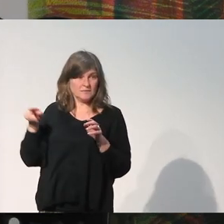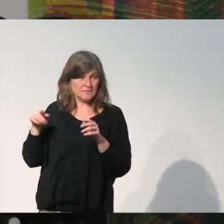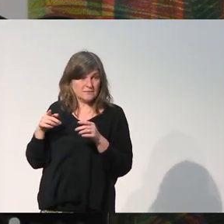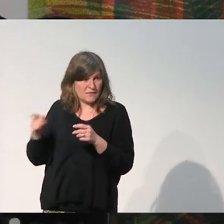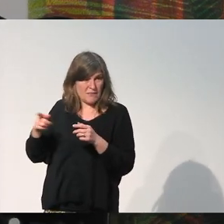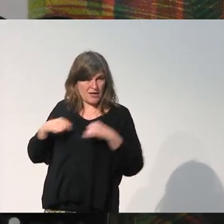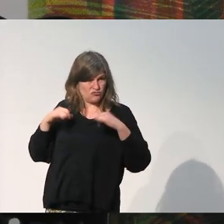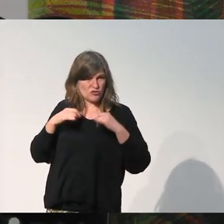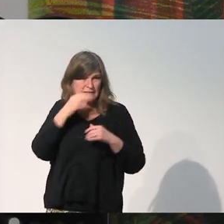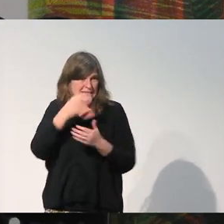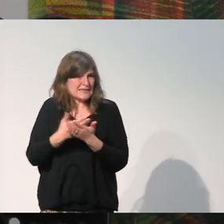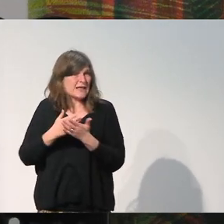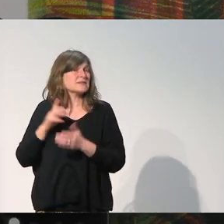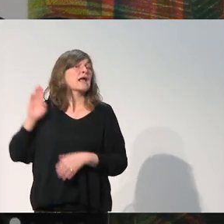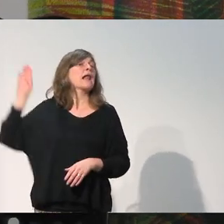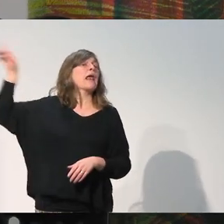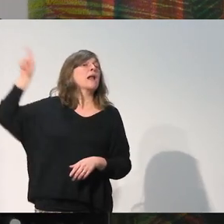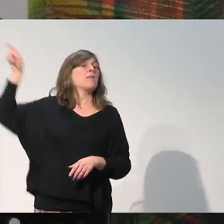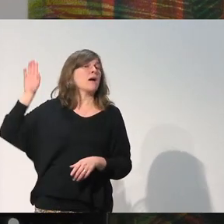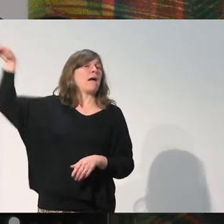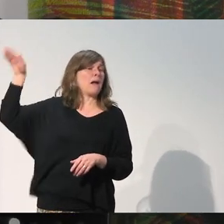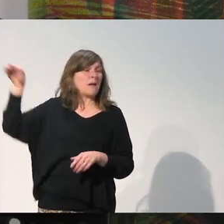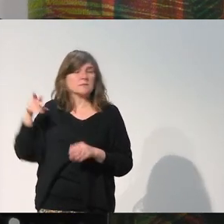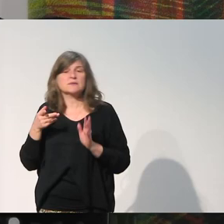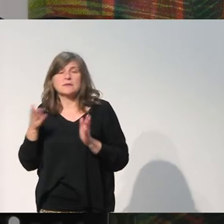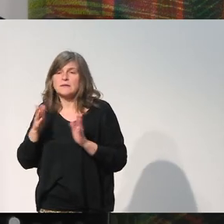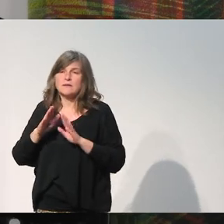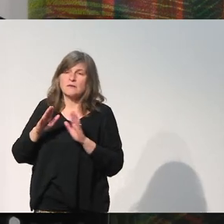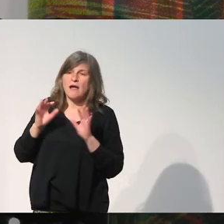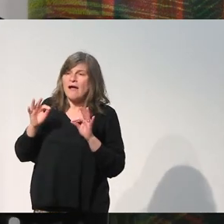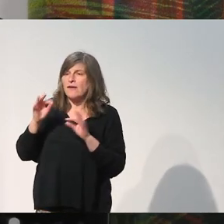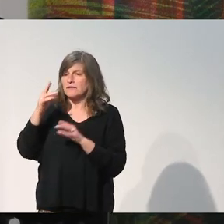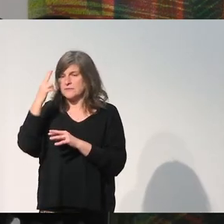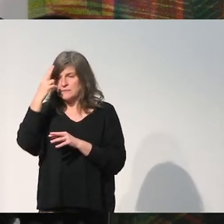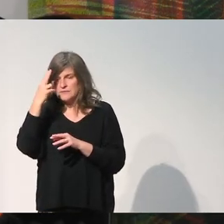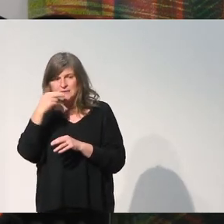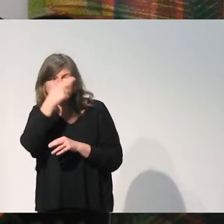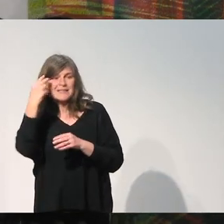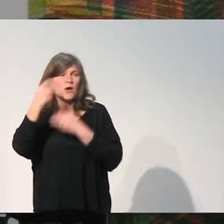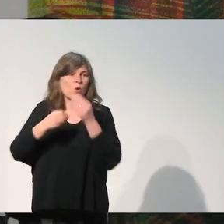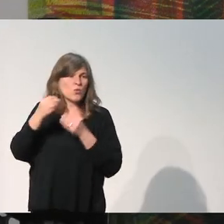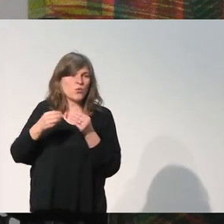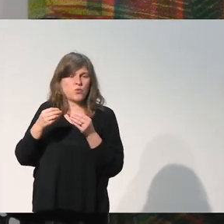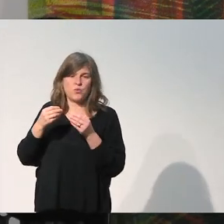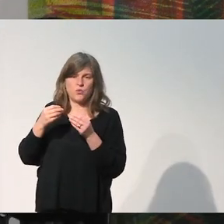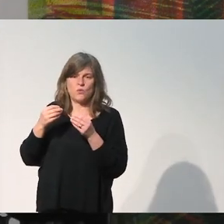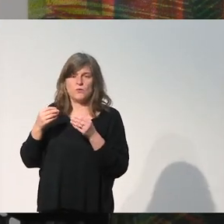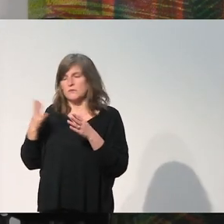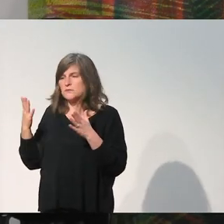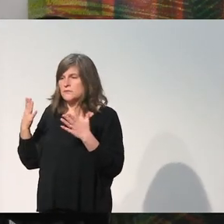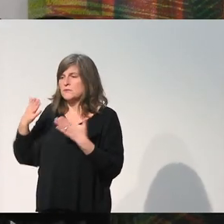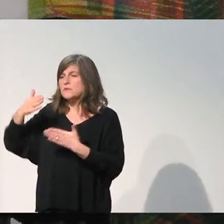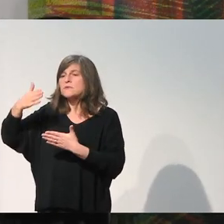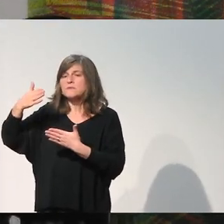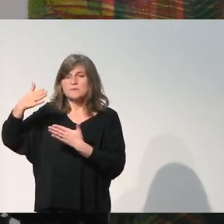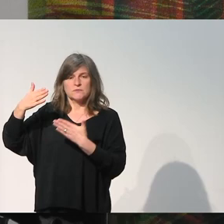commun. Alors maintenant, c'est plus vraiment, c'est plus chrétien et musulman, j'allais dire, c'est les quartiers pas du Hezbollah et les autres quartiers. En fait, les quartiers du